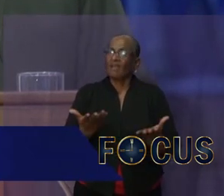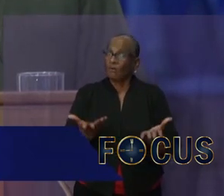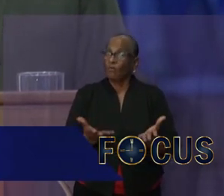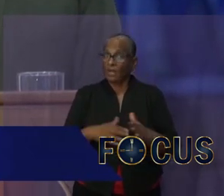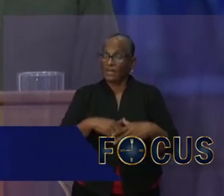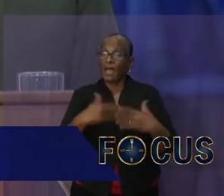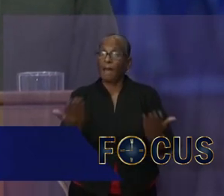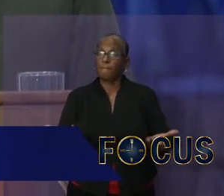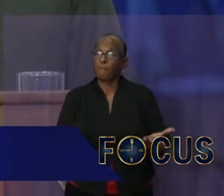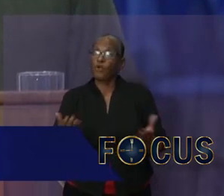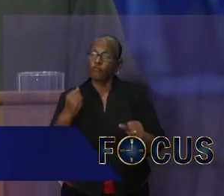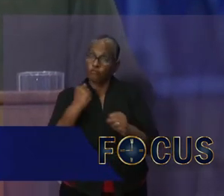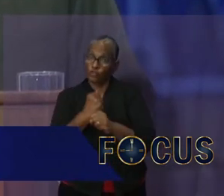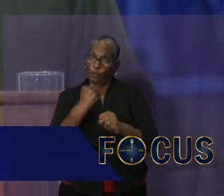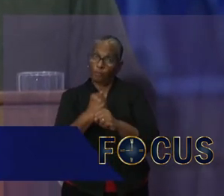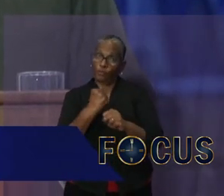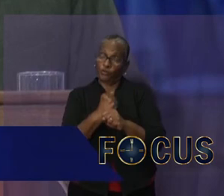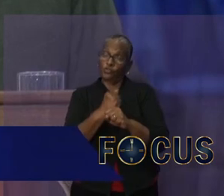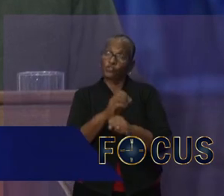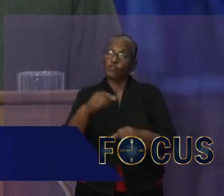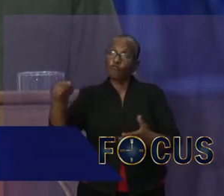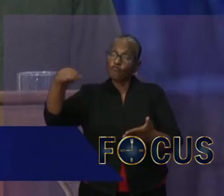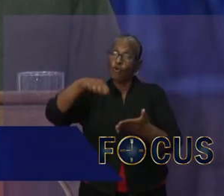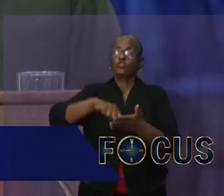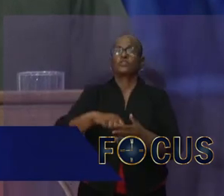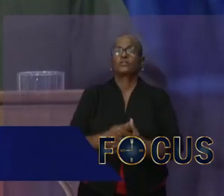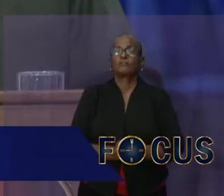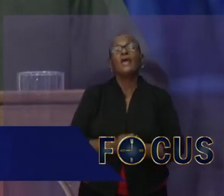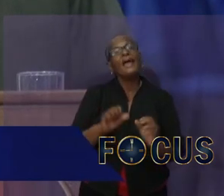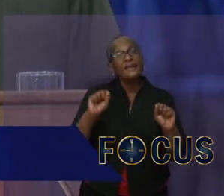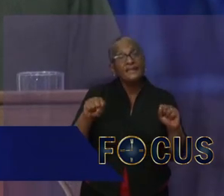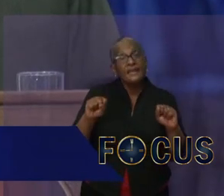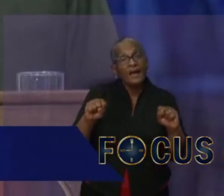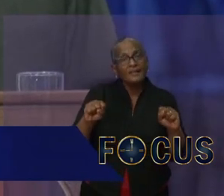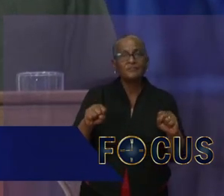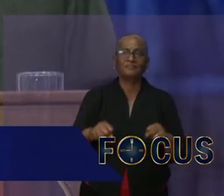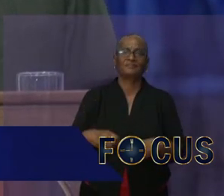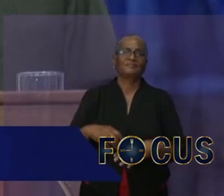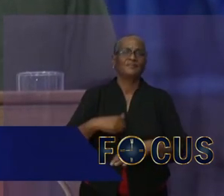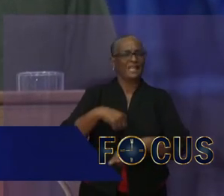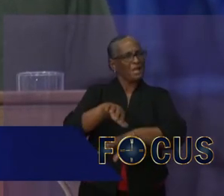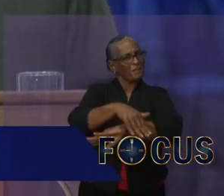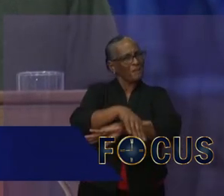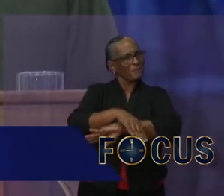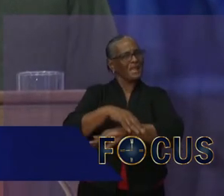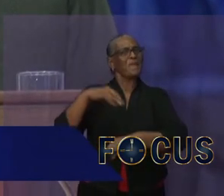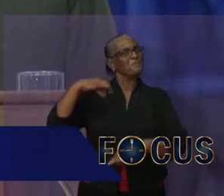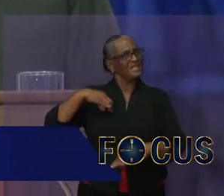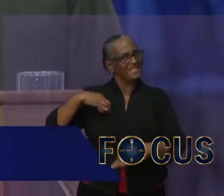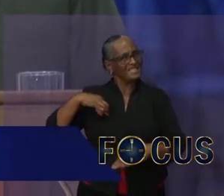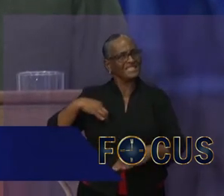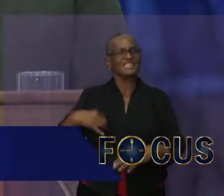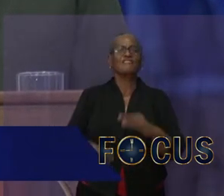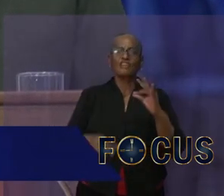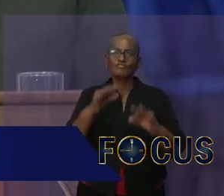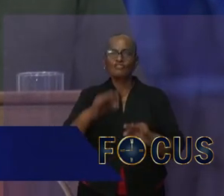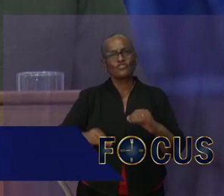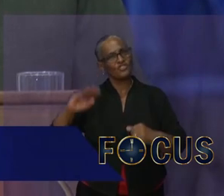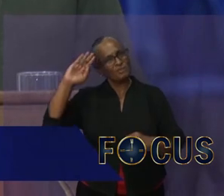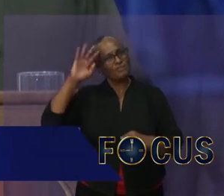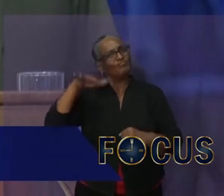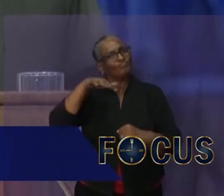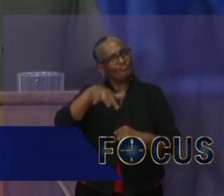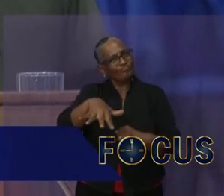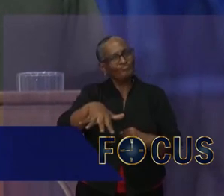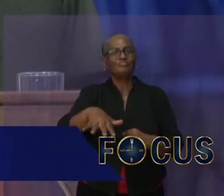gealloceerd gaan worden voor het productiefonds. En ja, ik ben blij dat de minister van Justitie en Politie hier is. De vicepresident